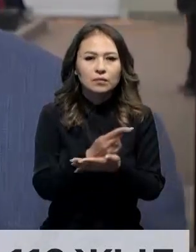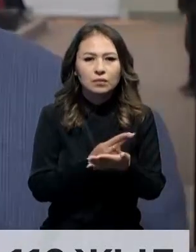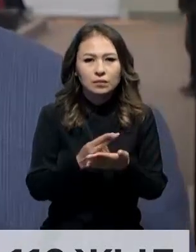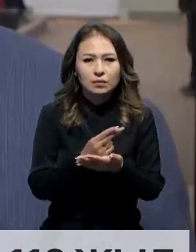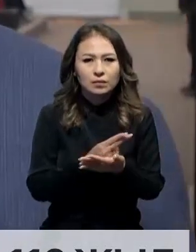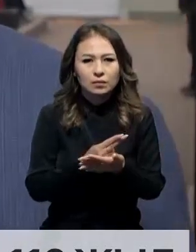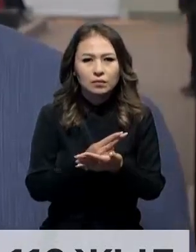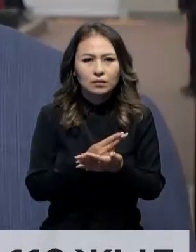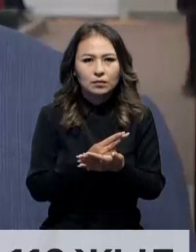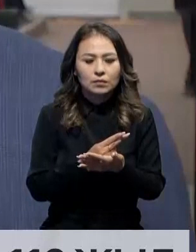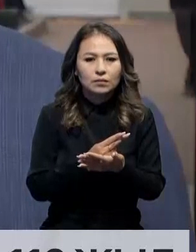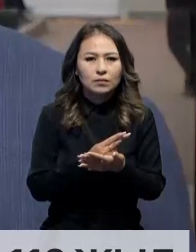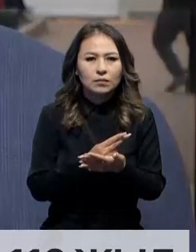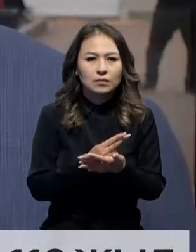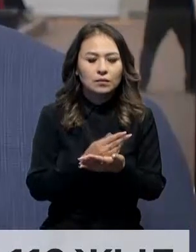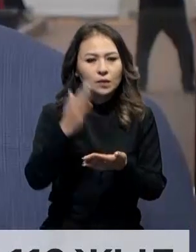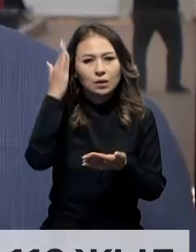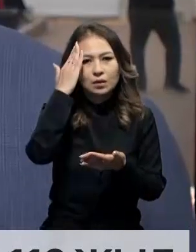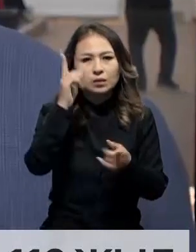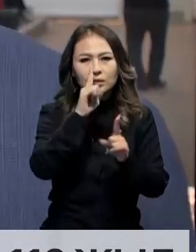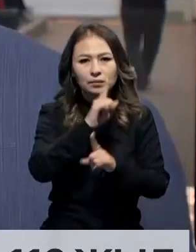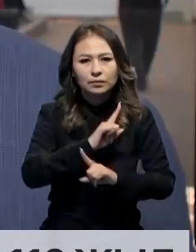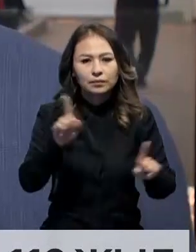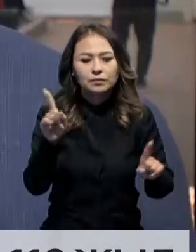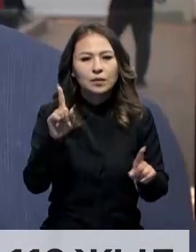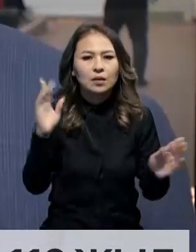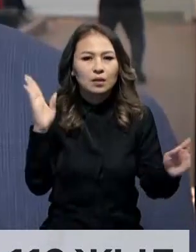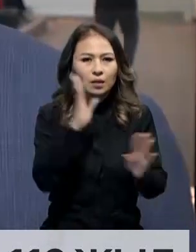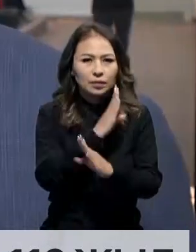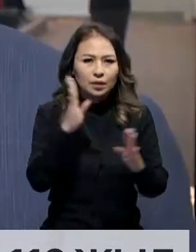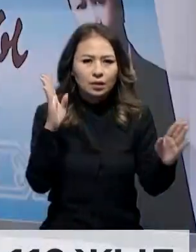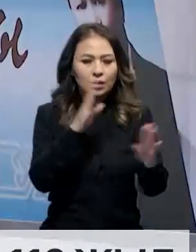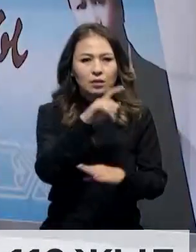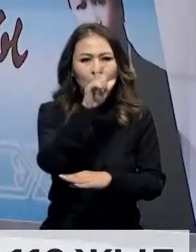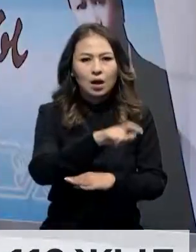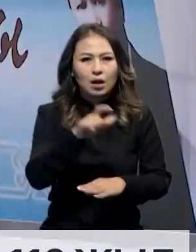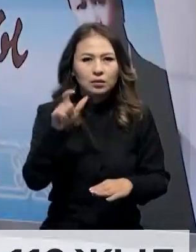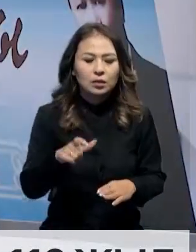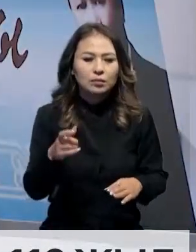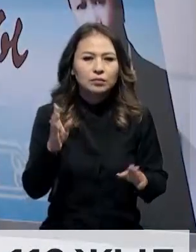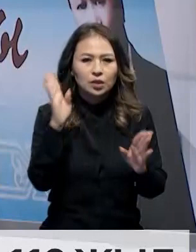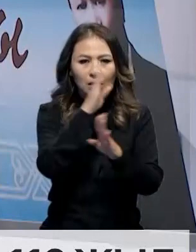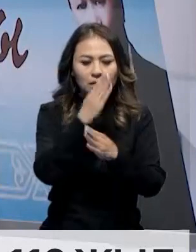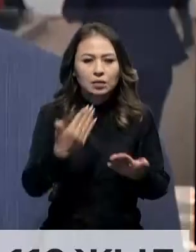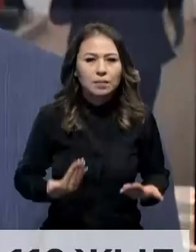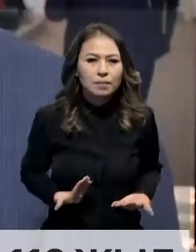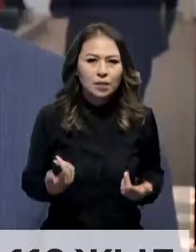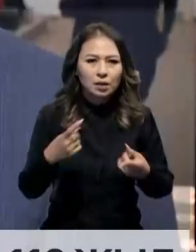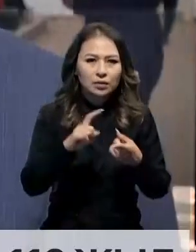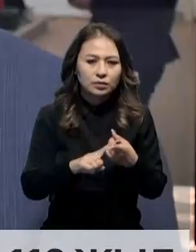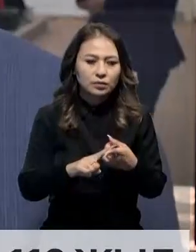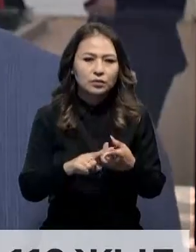Енді суреткерлік таланты бір ерекше, жаңағы табиғат пенен адам тағдырын байланыстырып отырып жазғандағы. Бұл